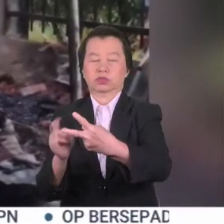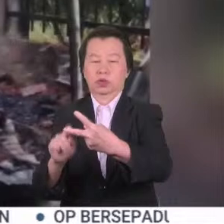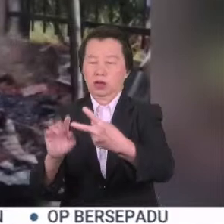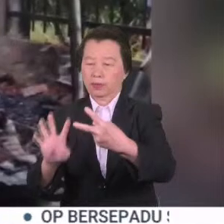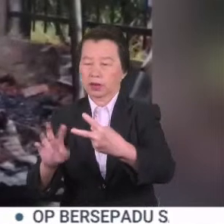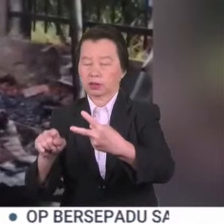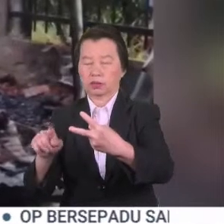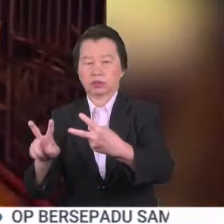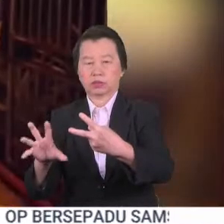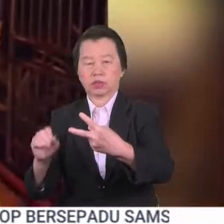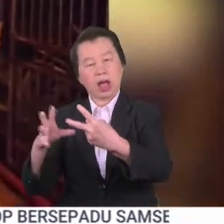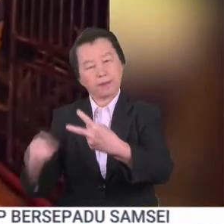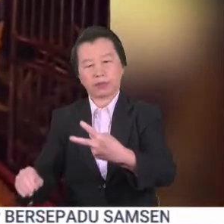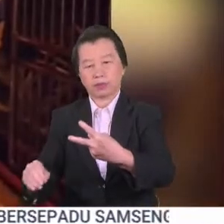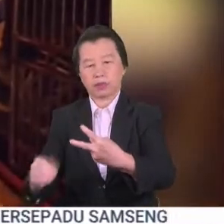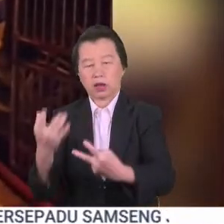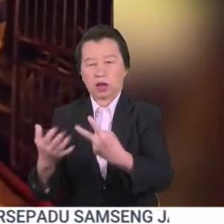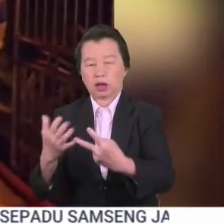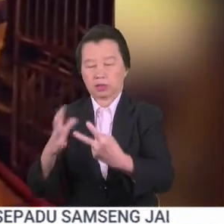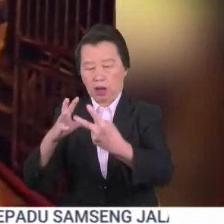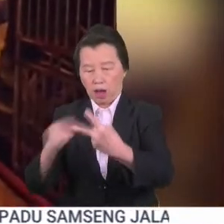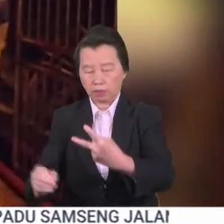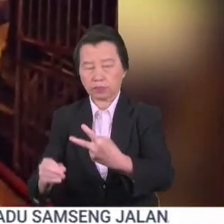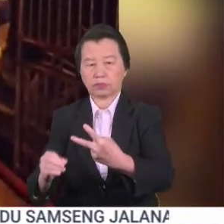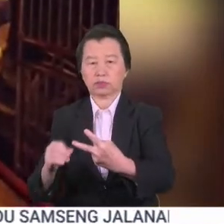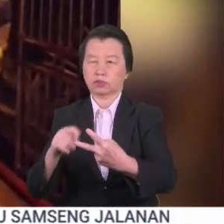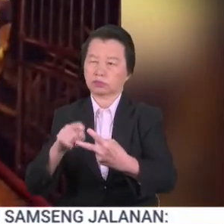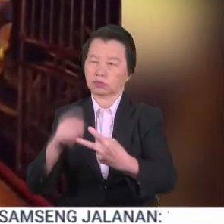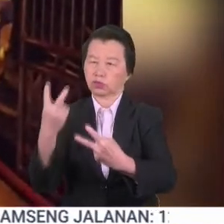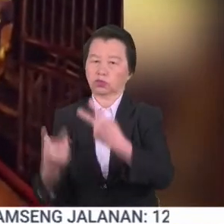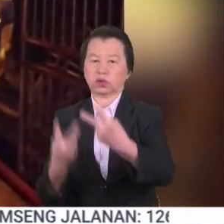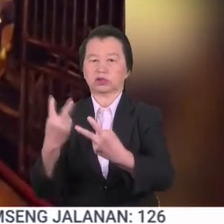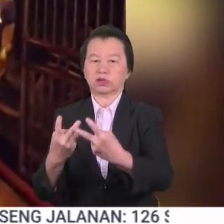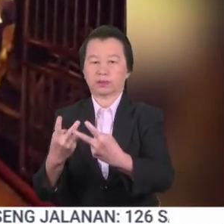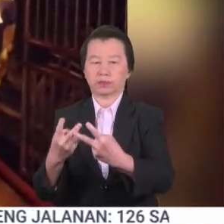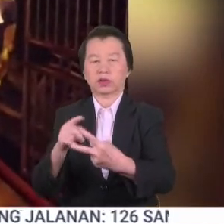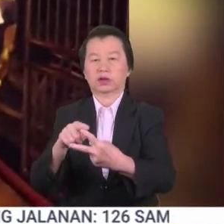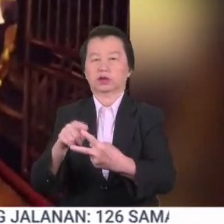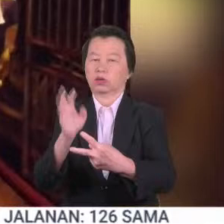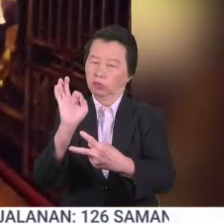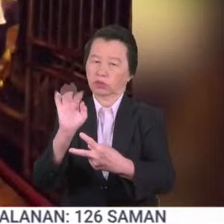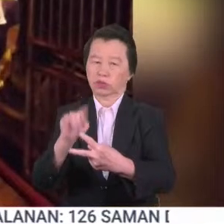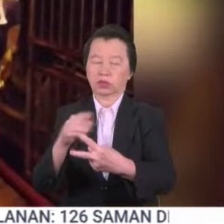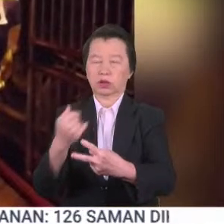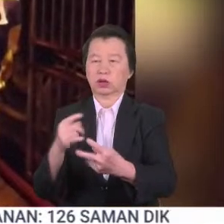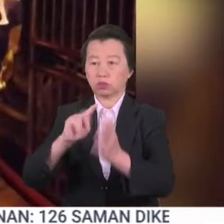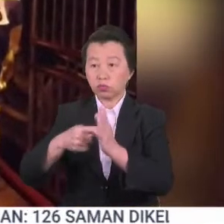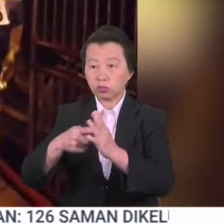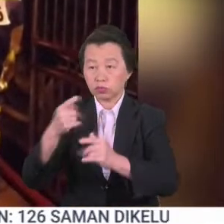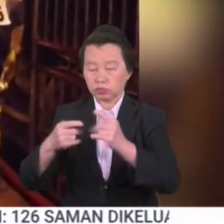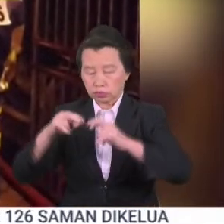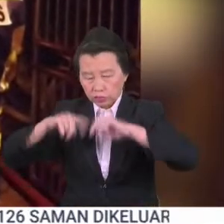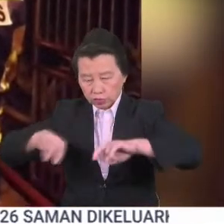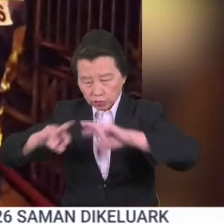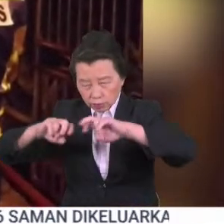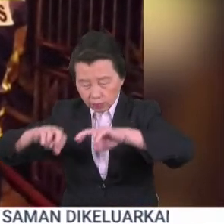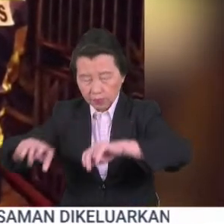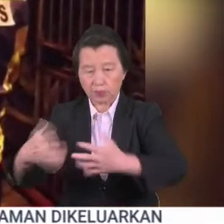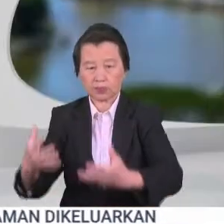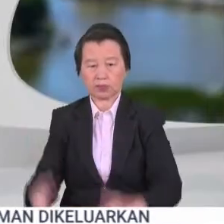425 pagi Api berjaya dipadam sepenuhnya lebih du jam kemudian punca kebakaran masih